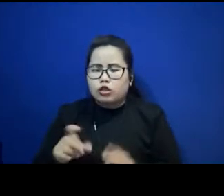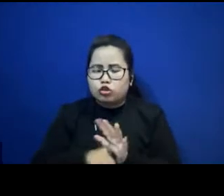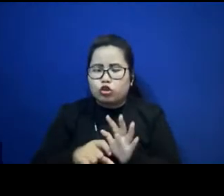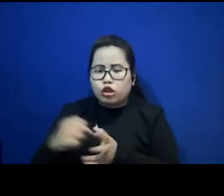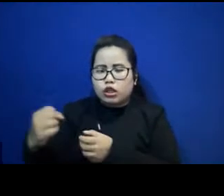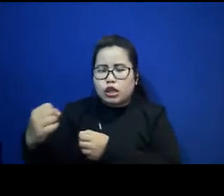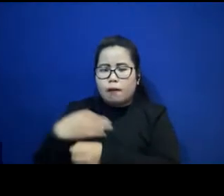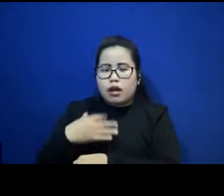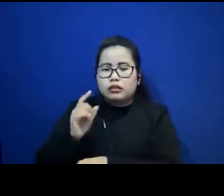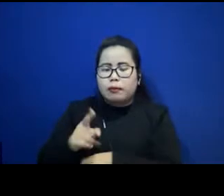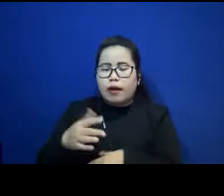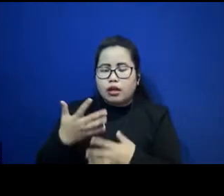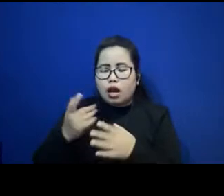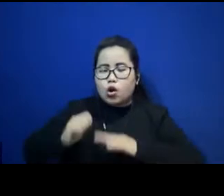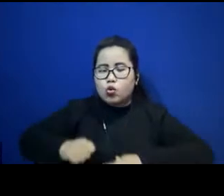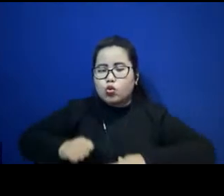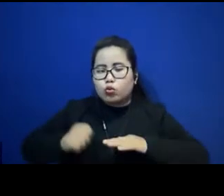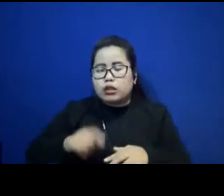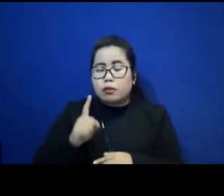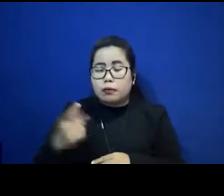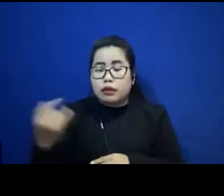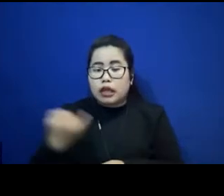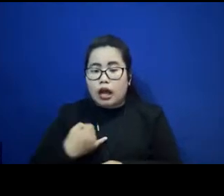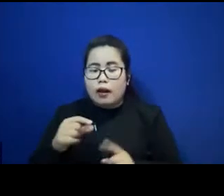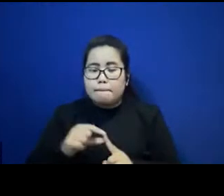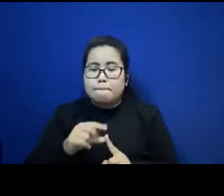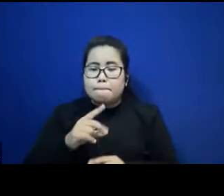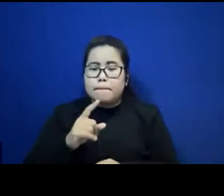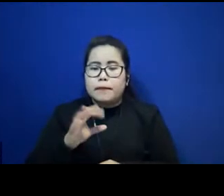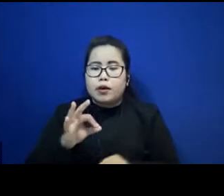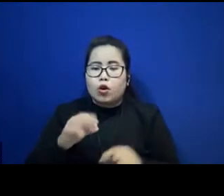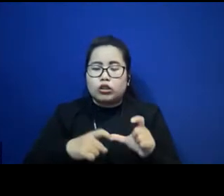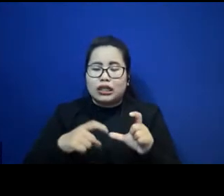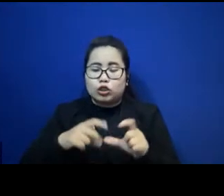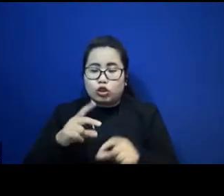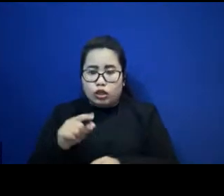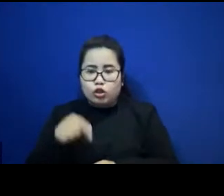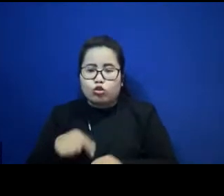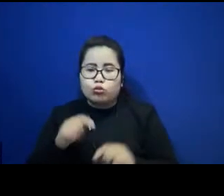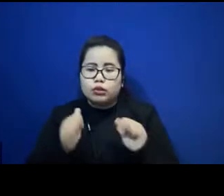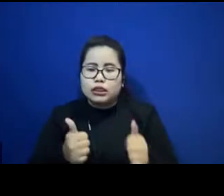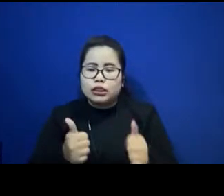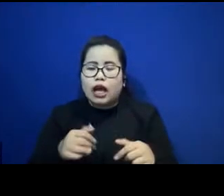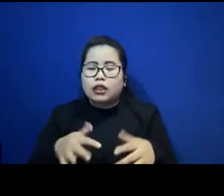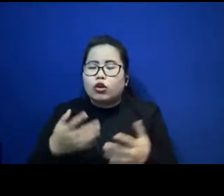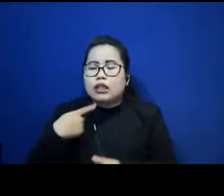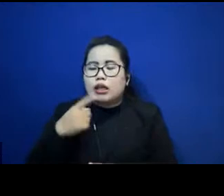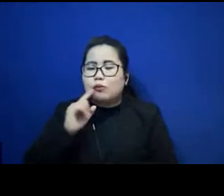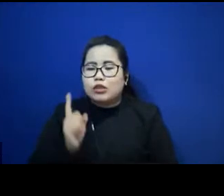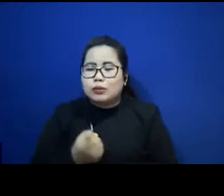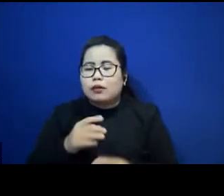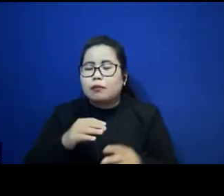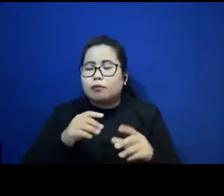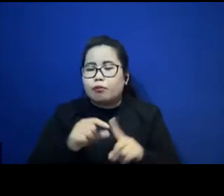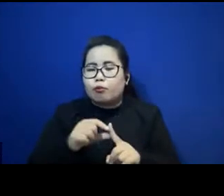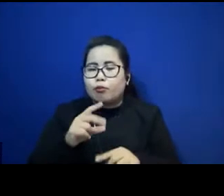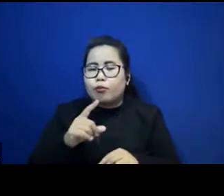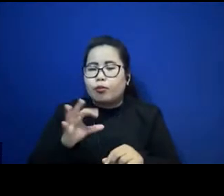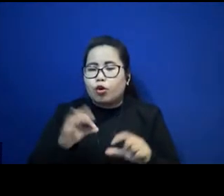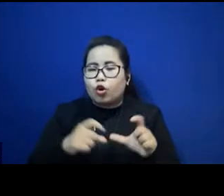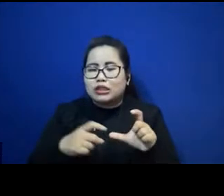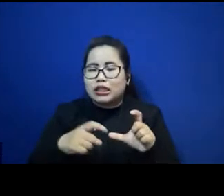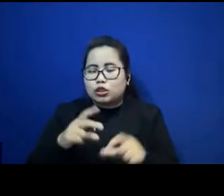Canal sanksi karena kepalanya prosesor itu bisa dan kita juga mewajibkan processor berlakukan apa